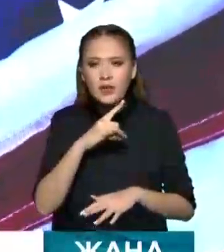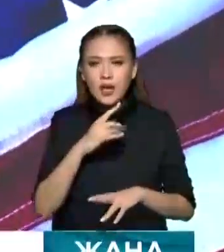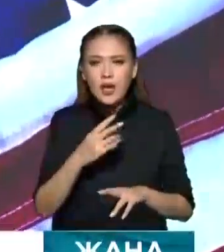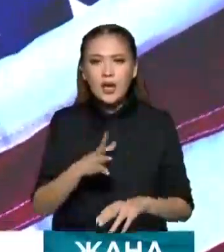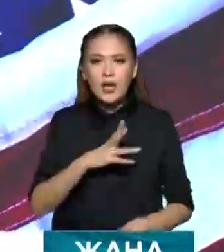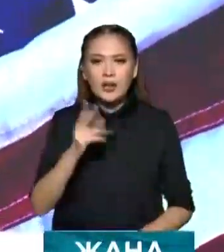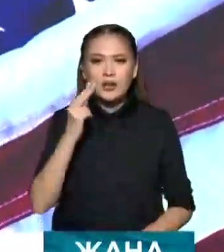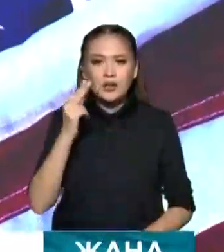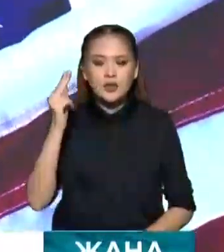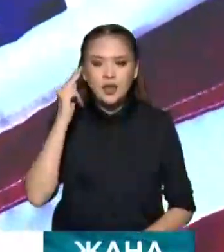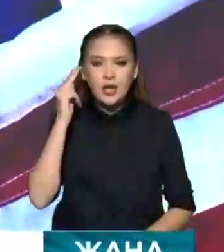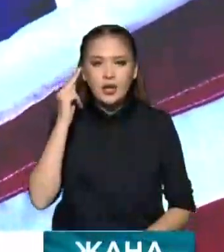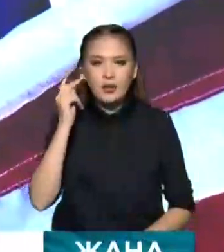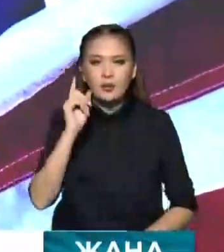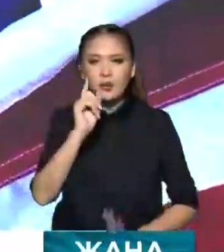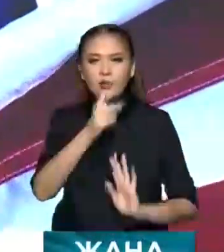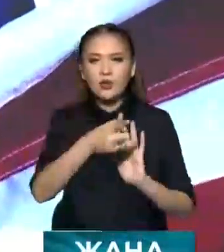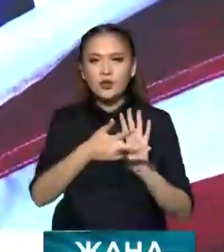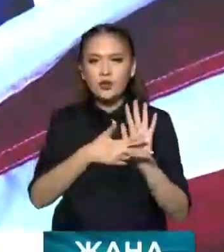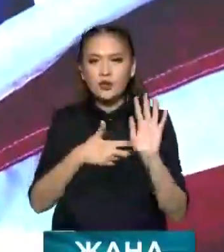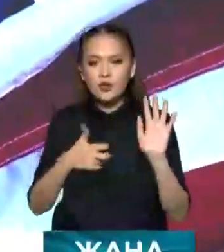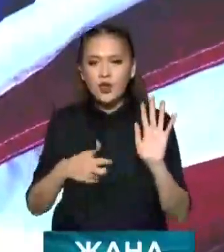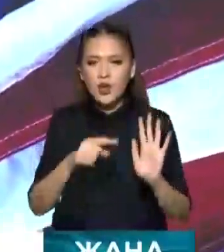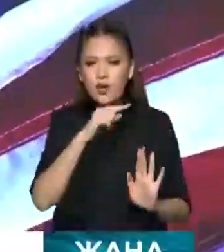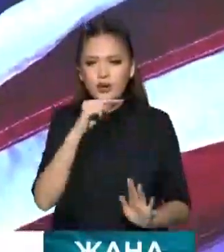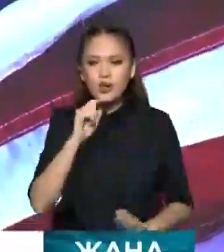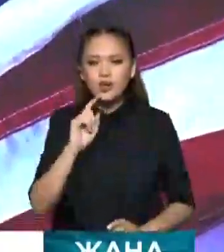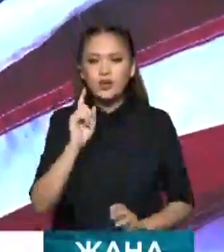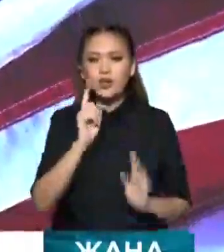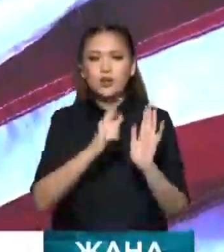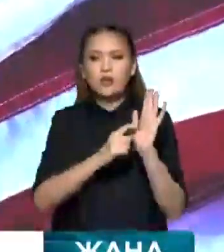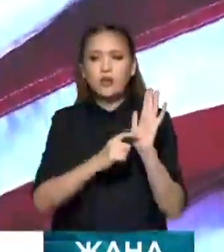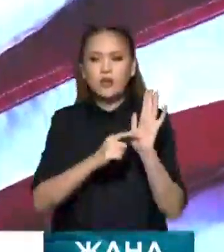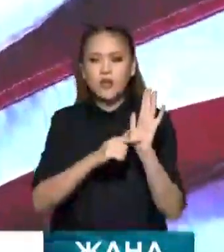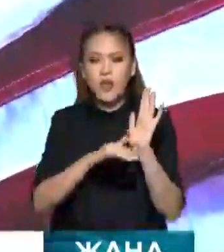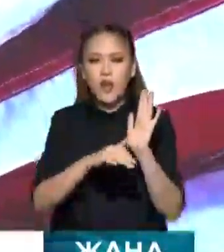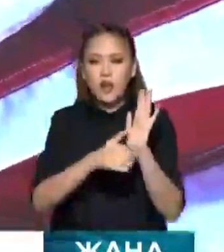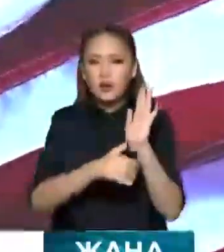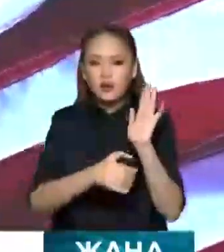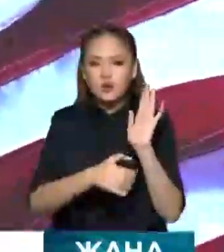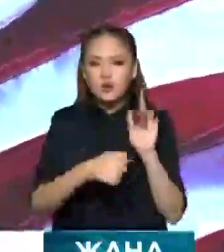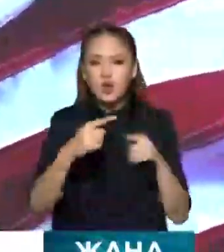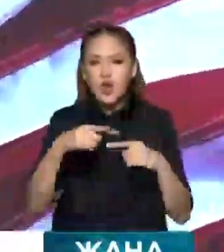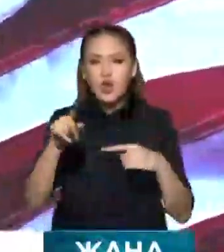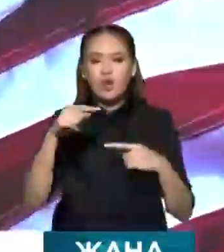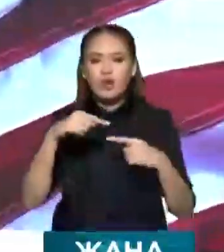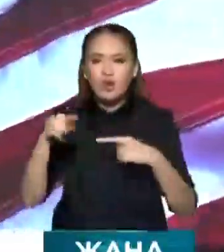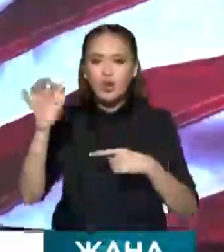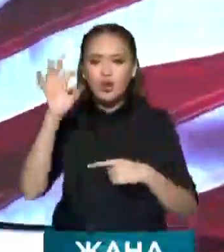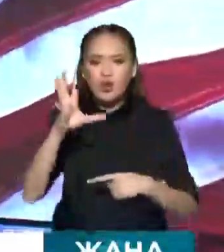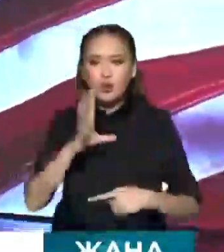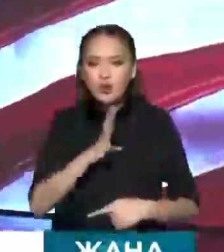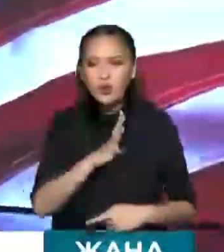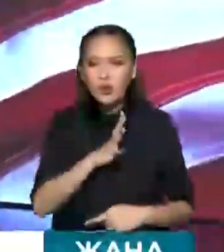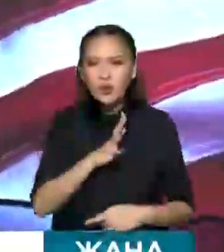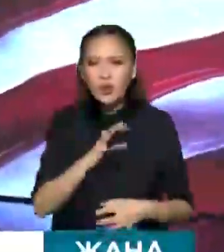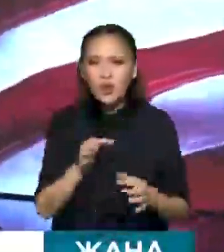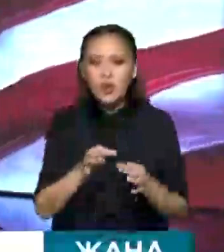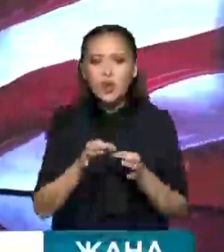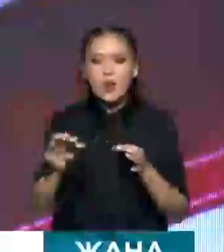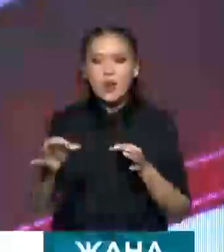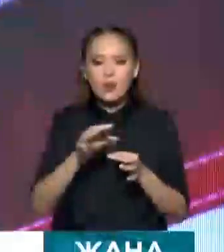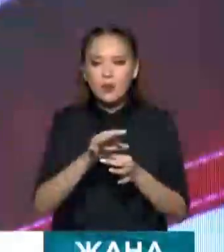Қытаймен 1800, Россиямен 7600 шақырым жерді алып жатырмыз. Батыс пен шығысты қосып жатқан алтын көпір